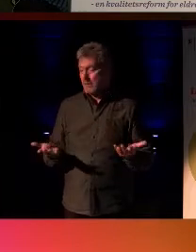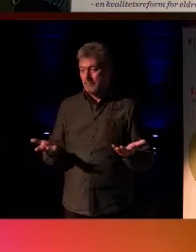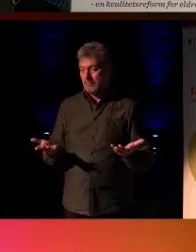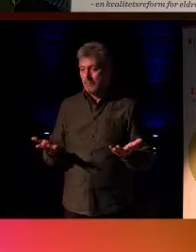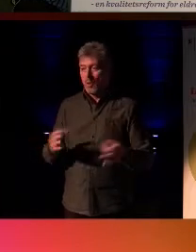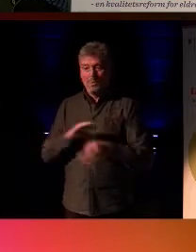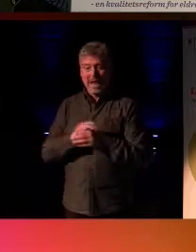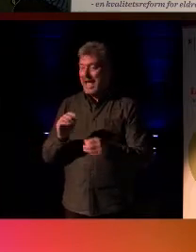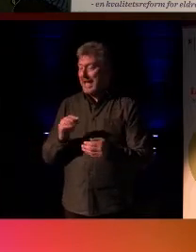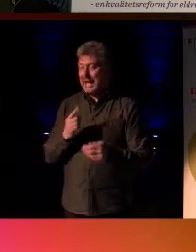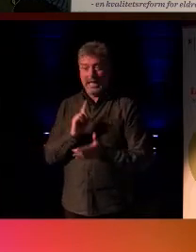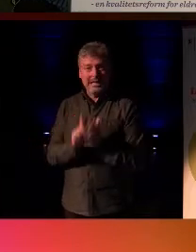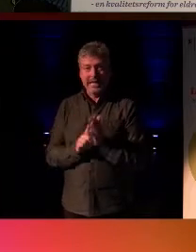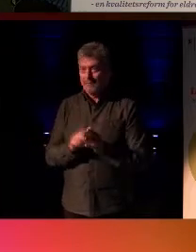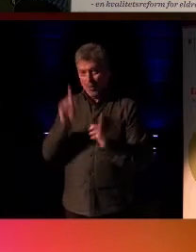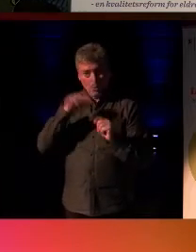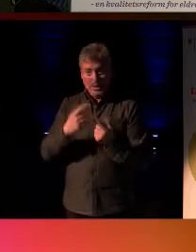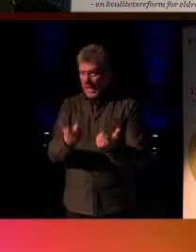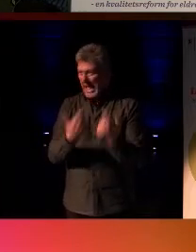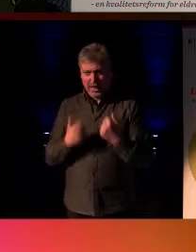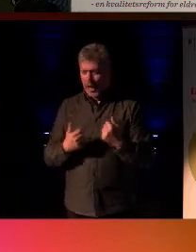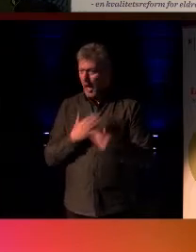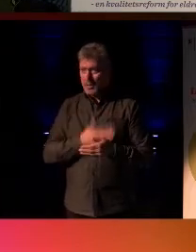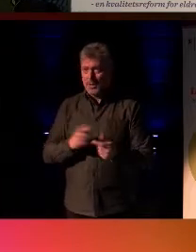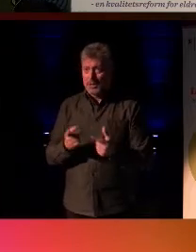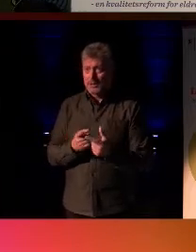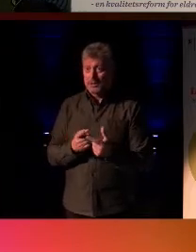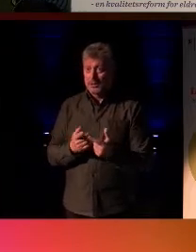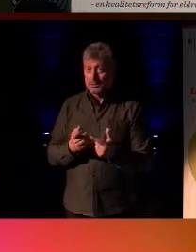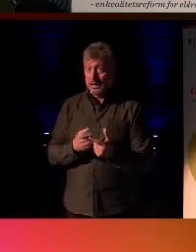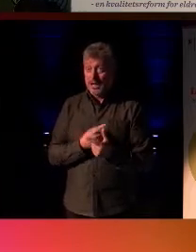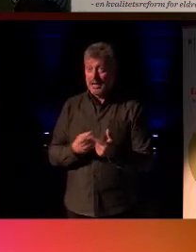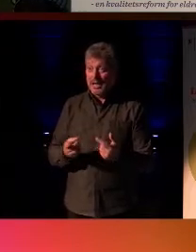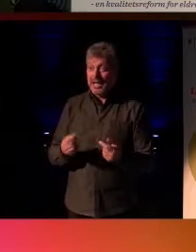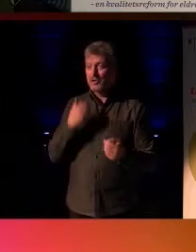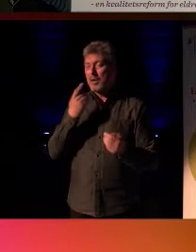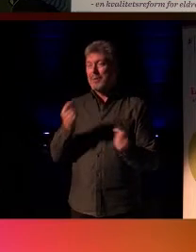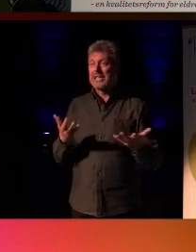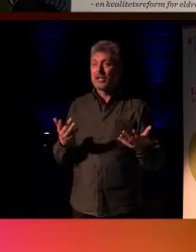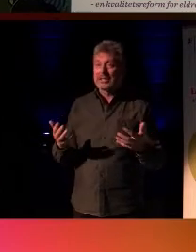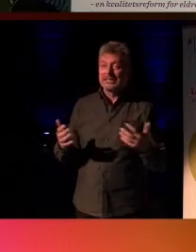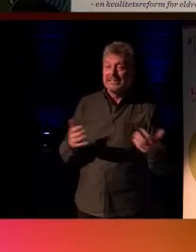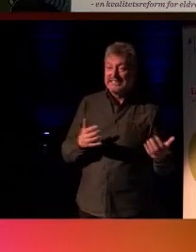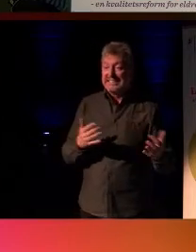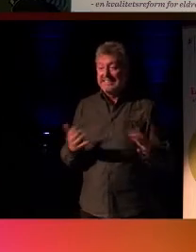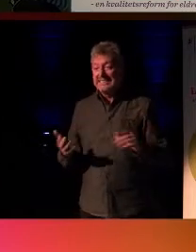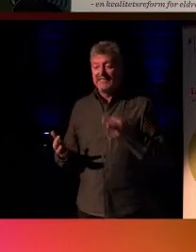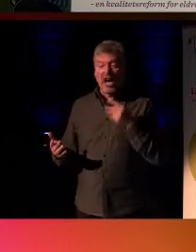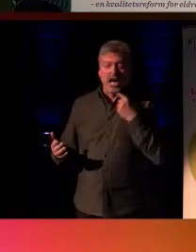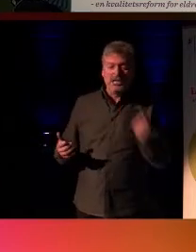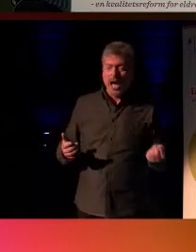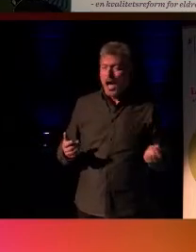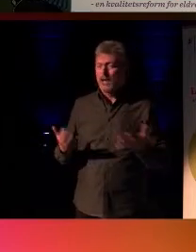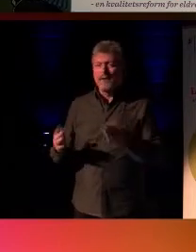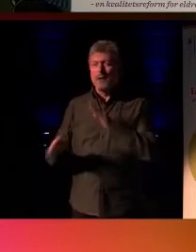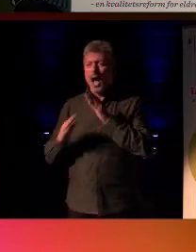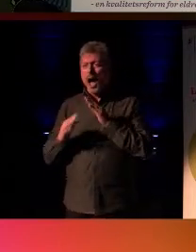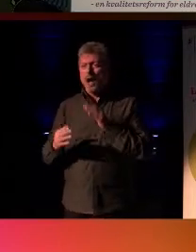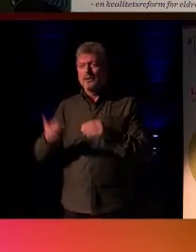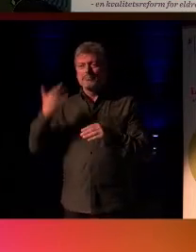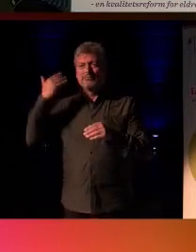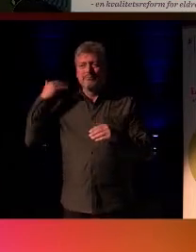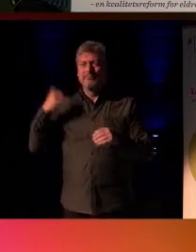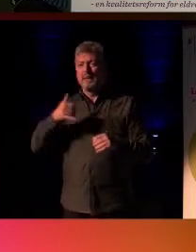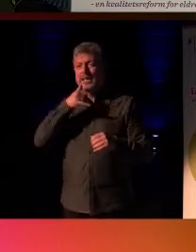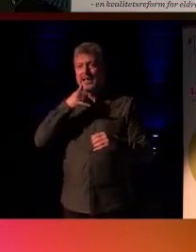godt aktivt innkalle pasienten, eller? Det ble så som så med å skrive ned det som ble sagt og hva som ble avtalt i